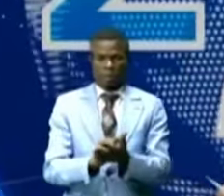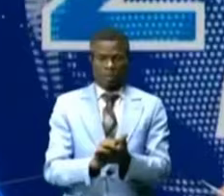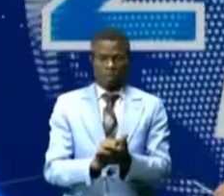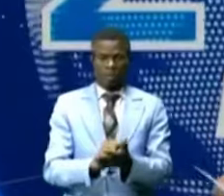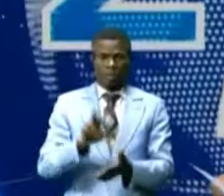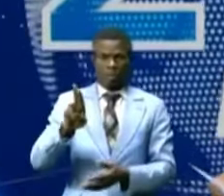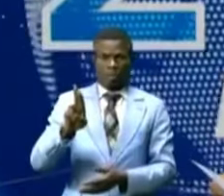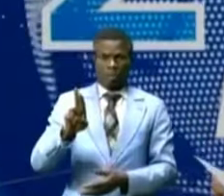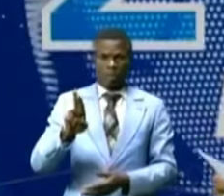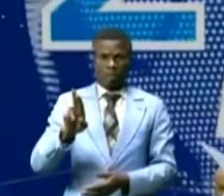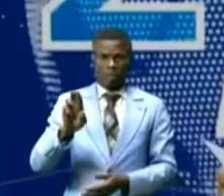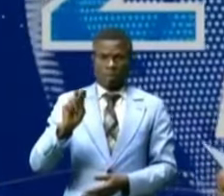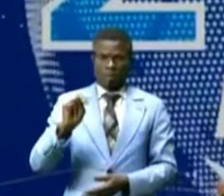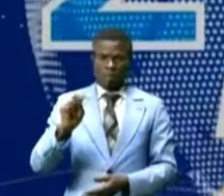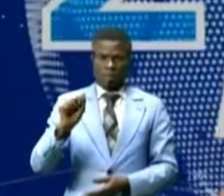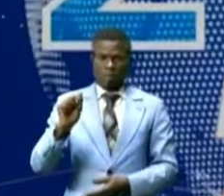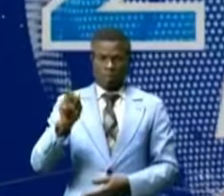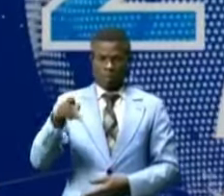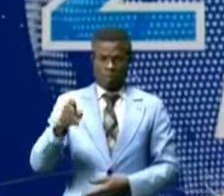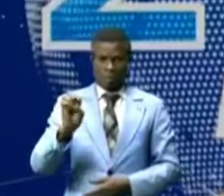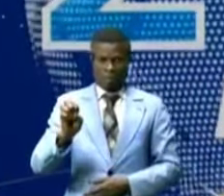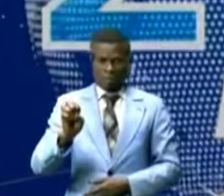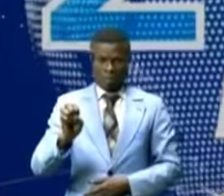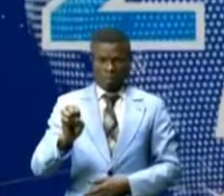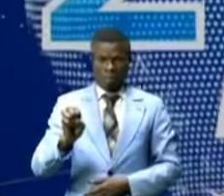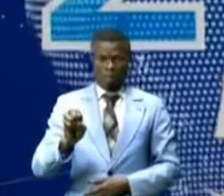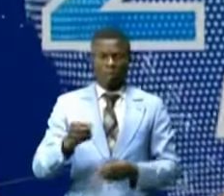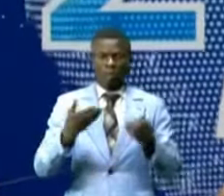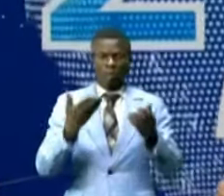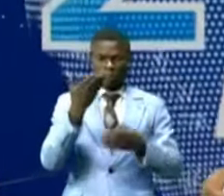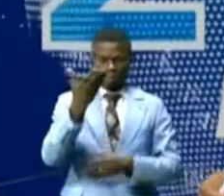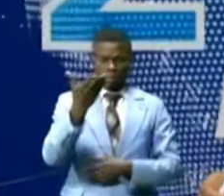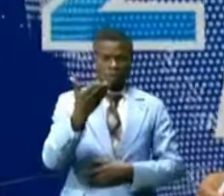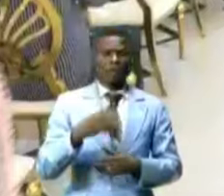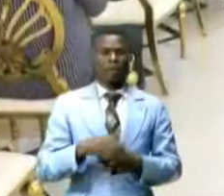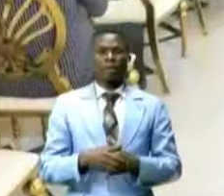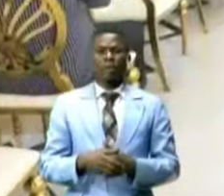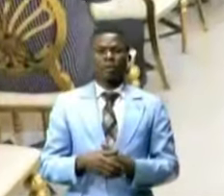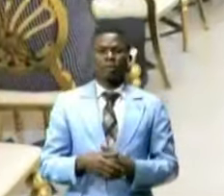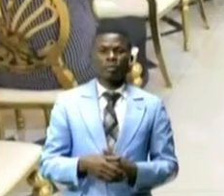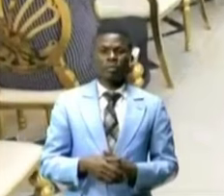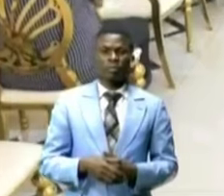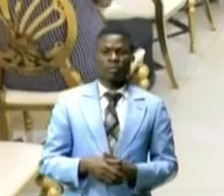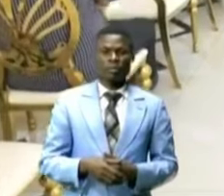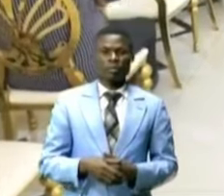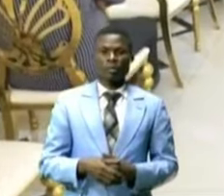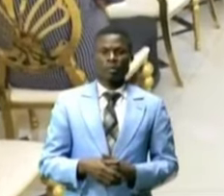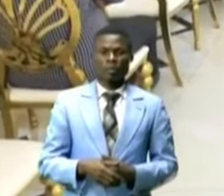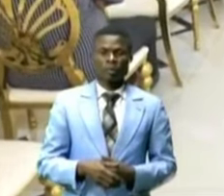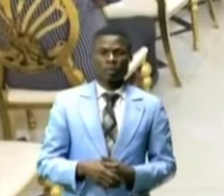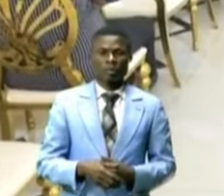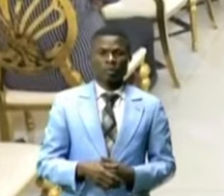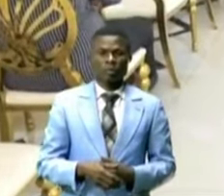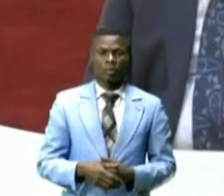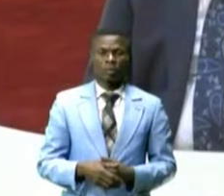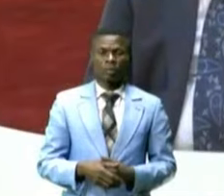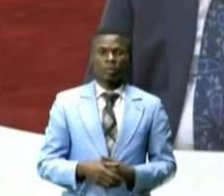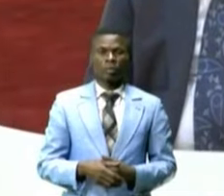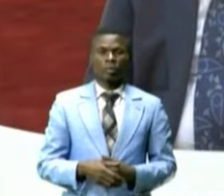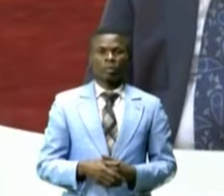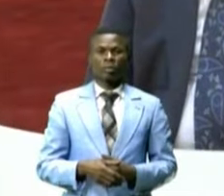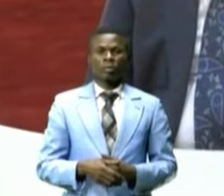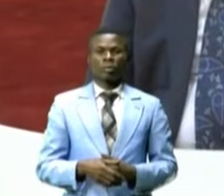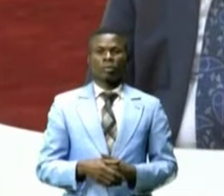l'ARMP. Reportage de Rikin Zouzilo et Amayawel, Yolande Voka, Tony Djuma. C'est pour combattre la corruption,